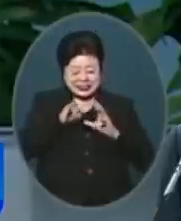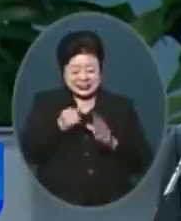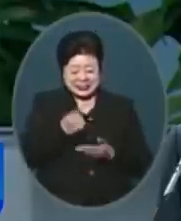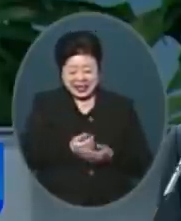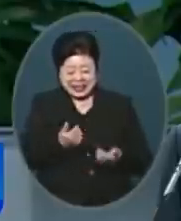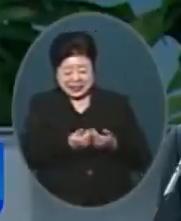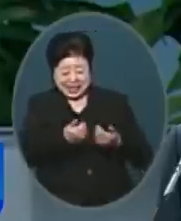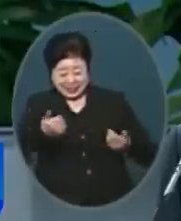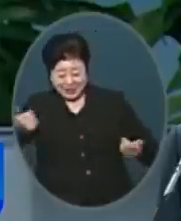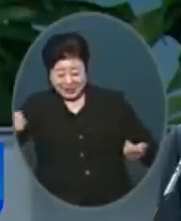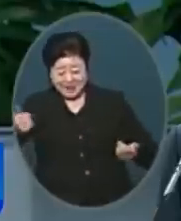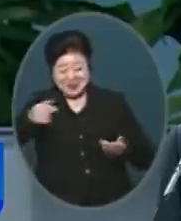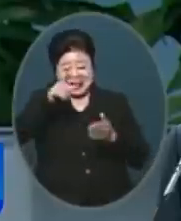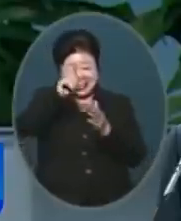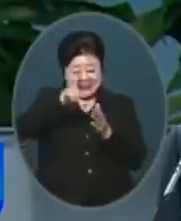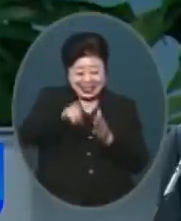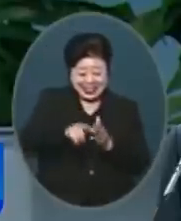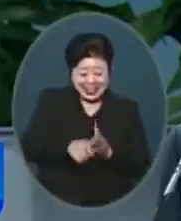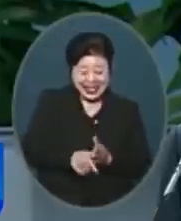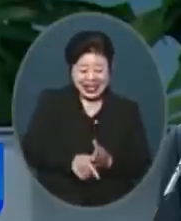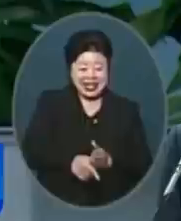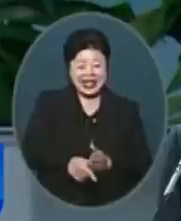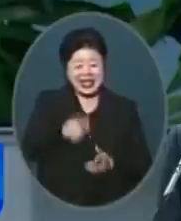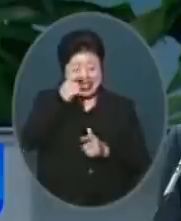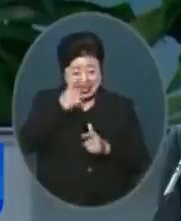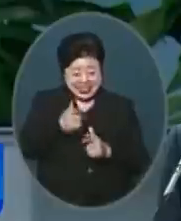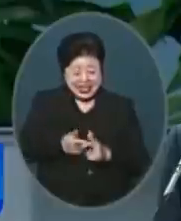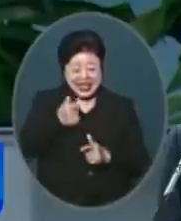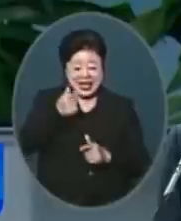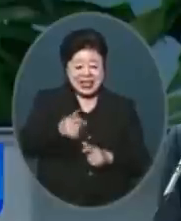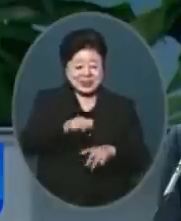우리가 이 세상 변할 때에